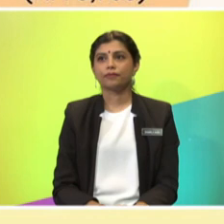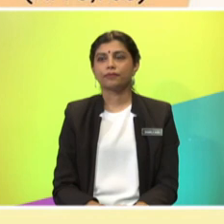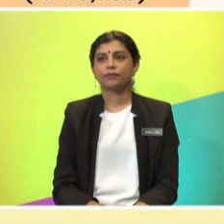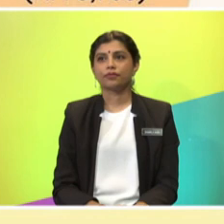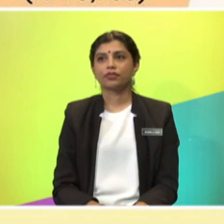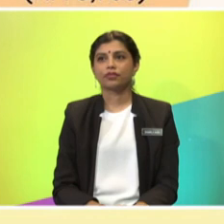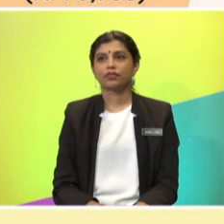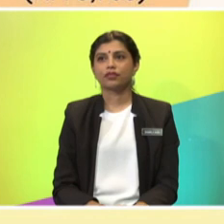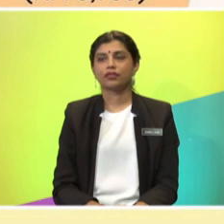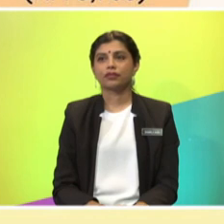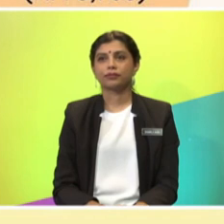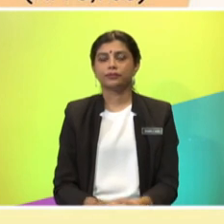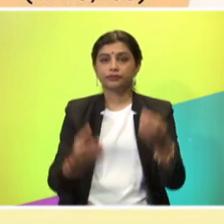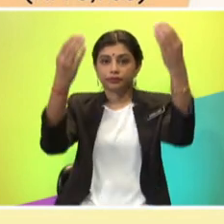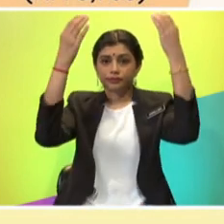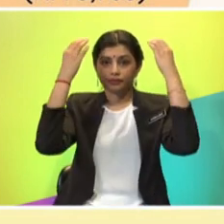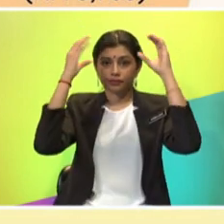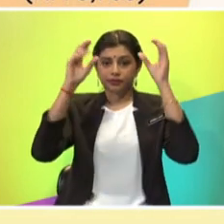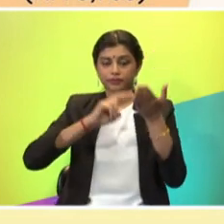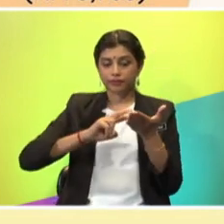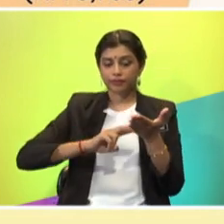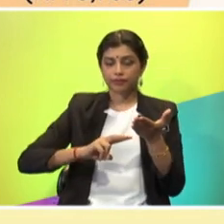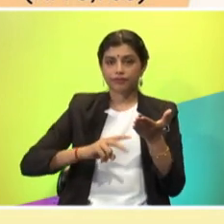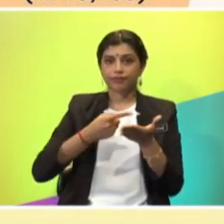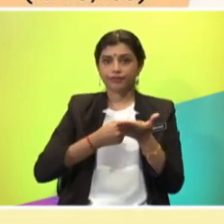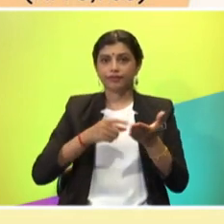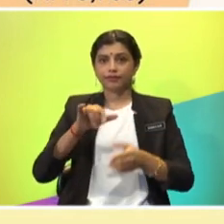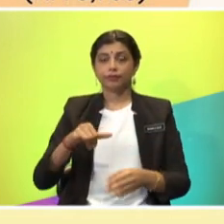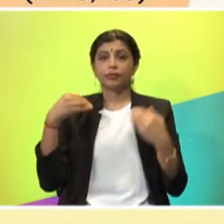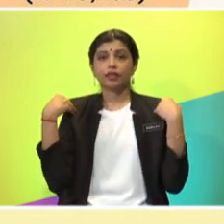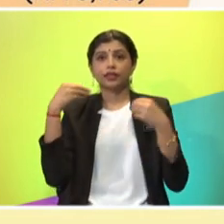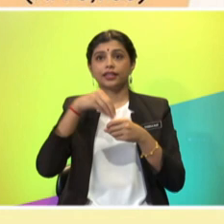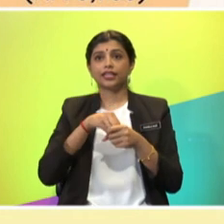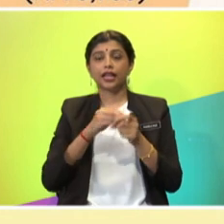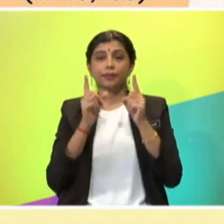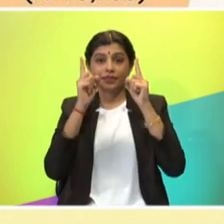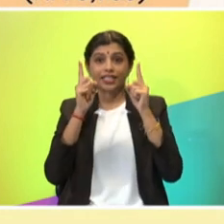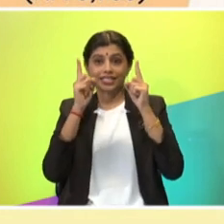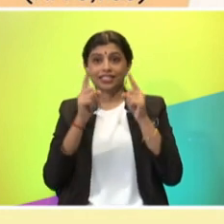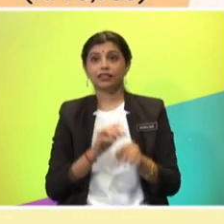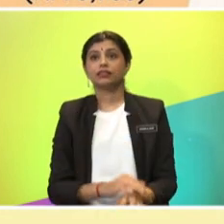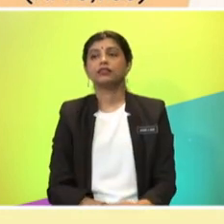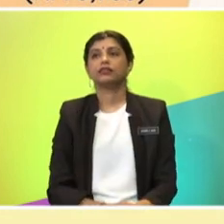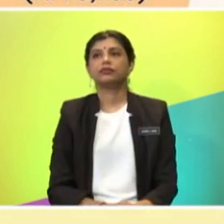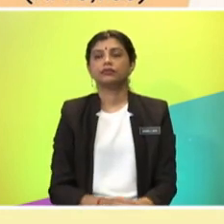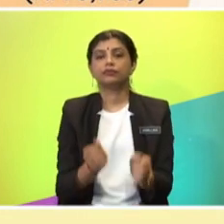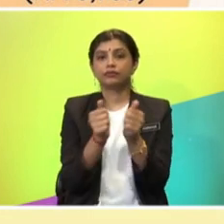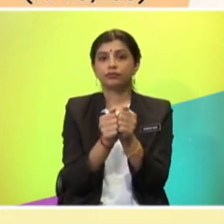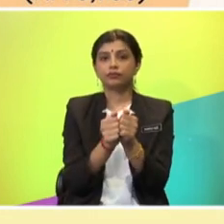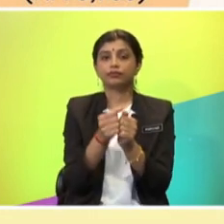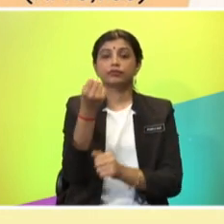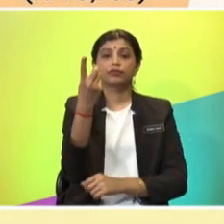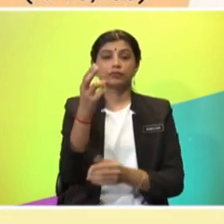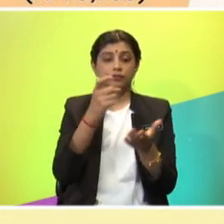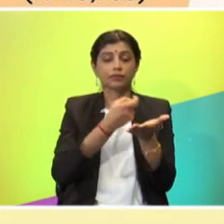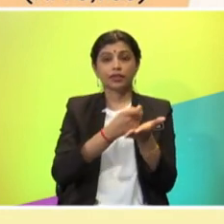akan bacakan apa dia perabot yang ada dalam brosur tersebut beserta dengan nilainya. Okey,